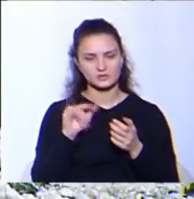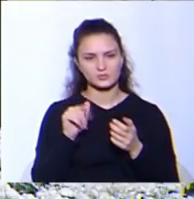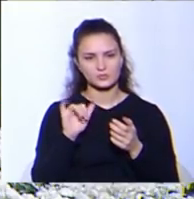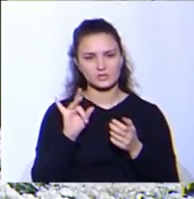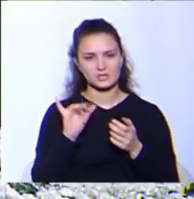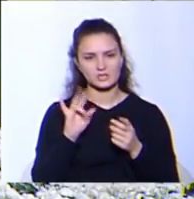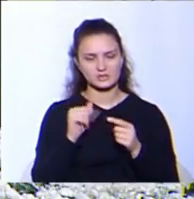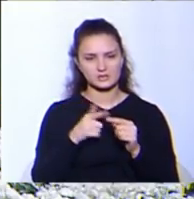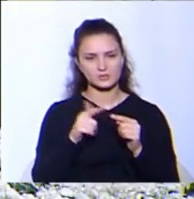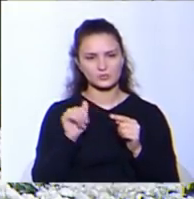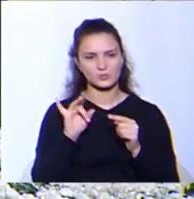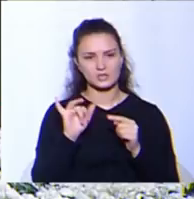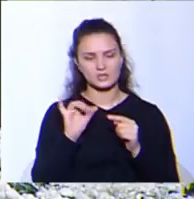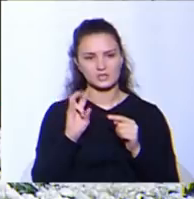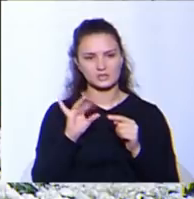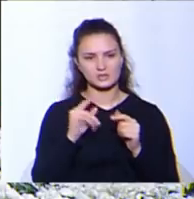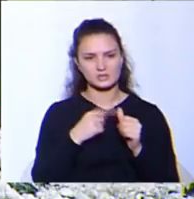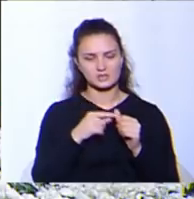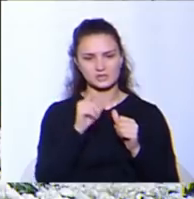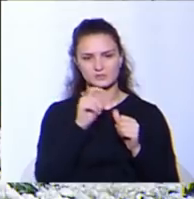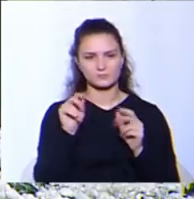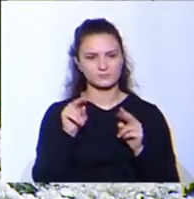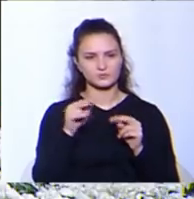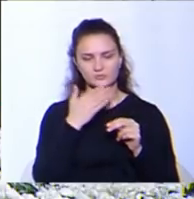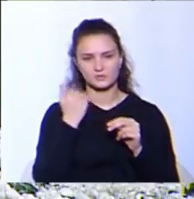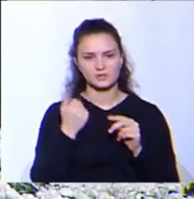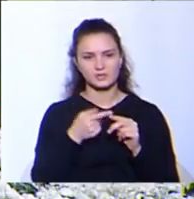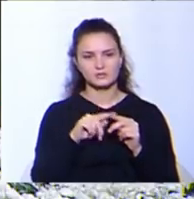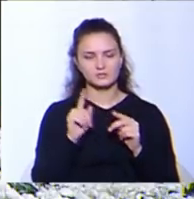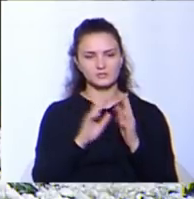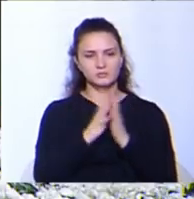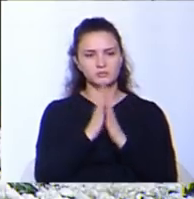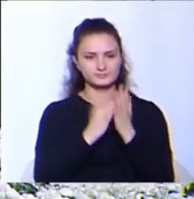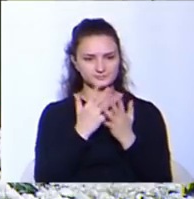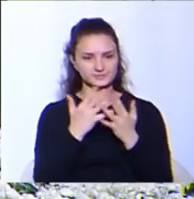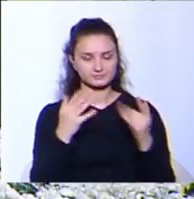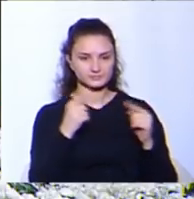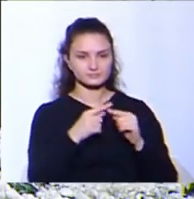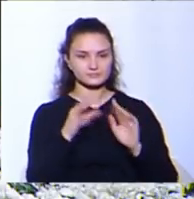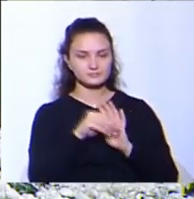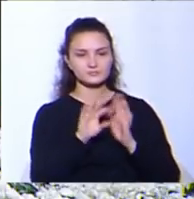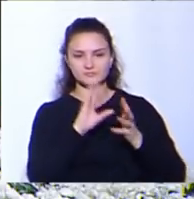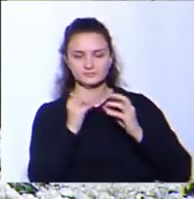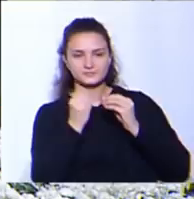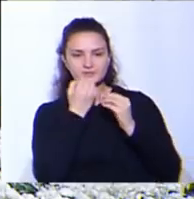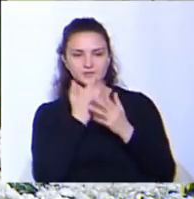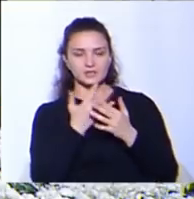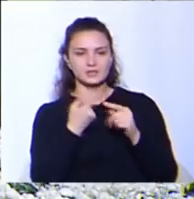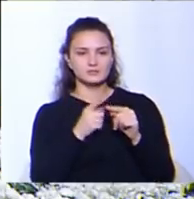გუარანა. ან გუარანი სახელწოდებას ამ შემთხვევაში მნიშვნელობა არ აქვს, იმიტომ რომ მცენარიდან მოდის. ყველა ეს ნივთიერება